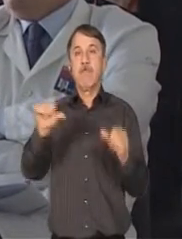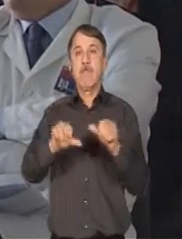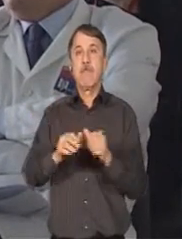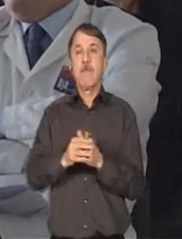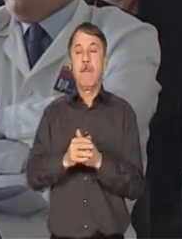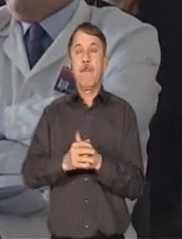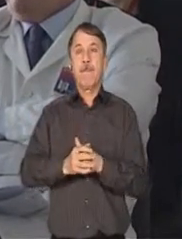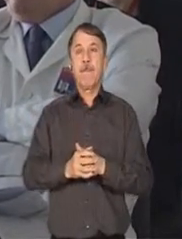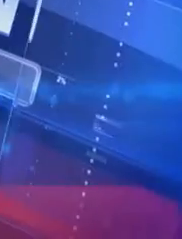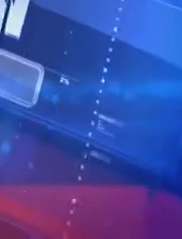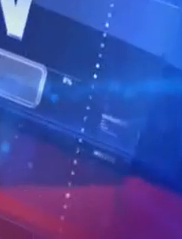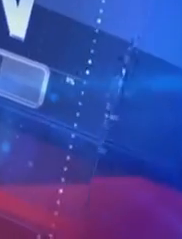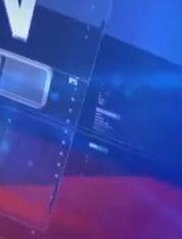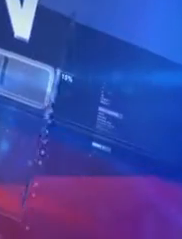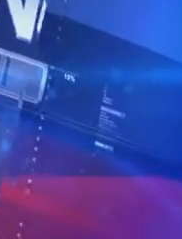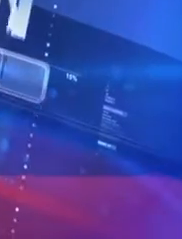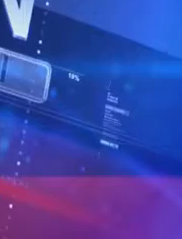pacijentima.